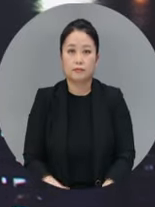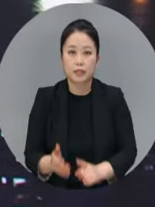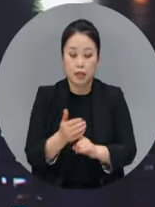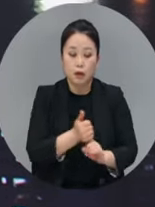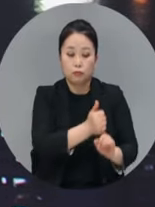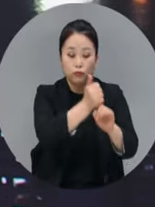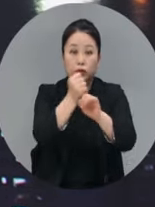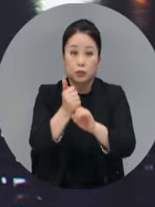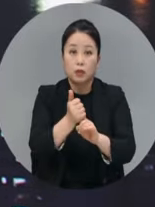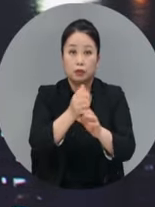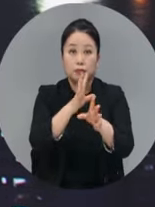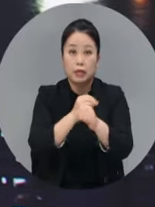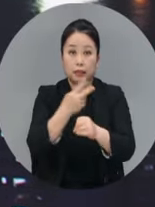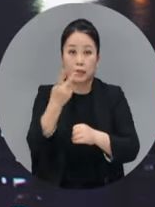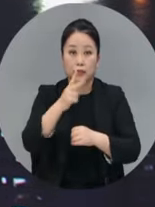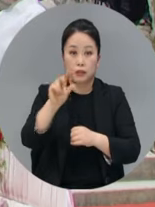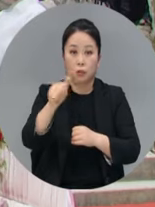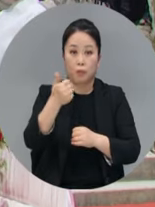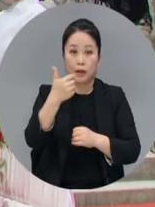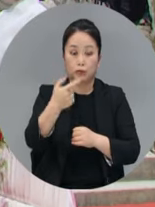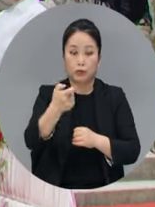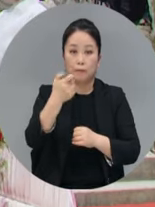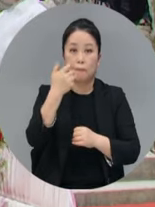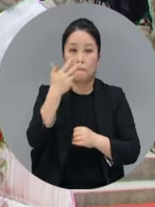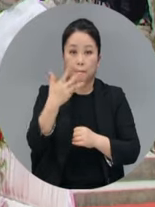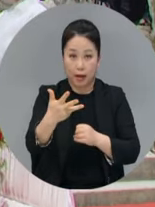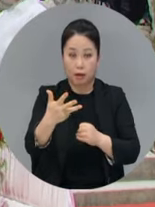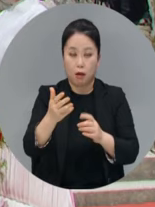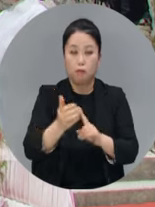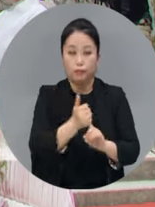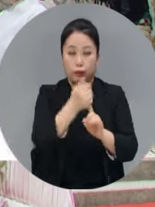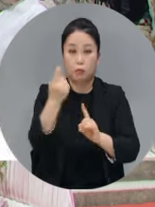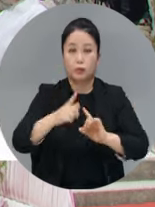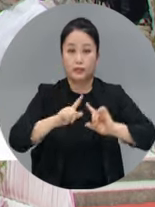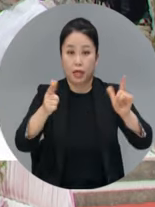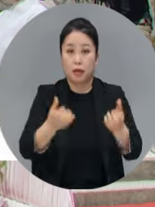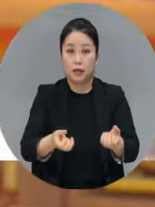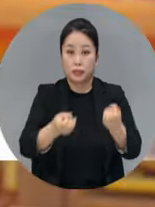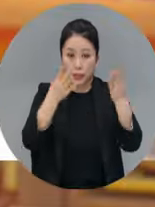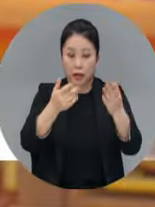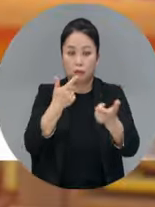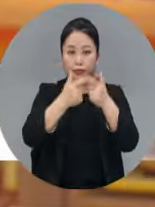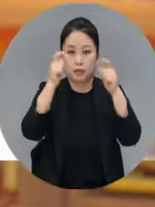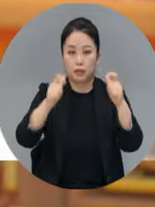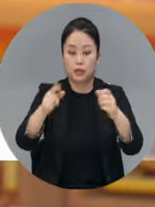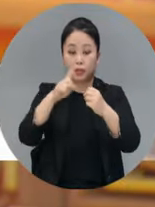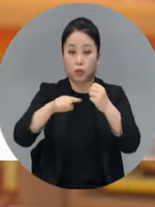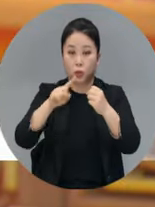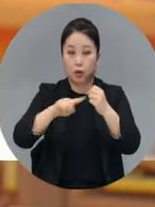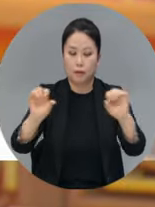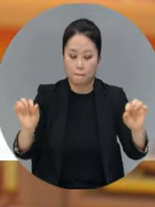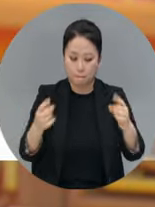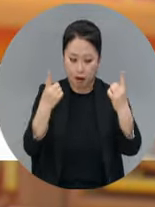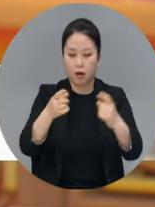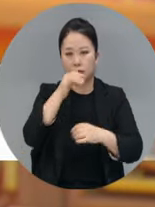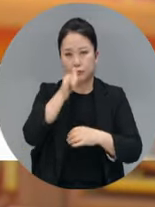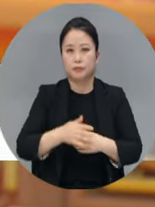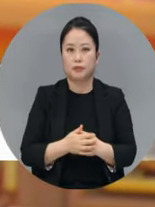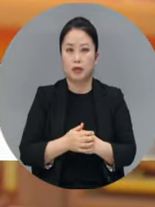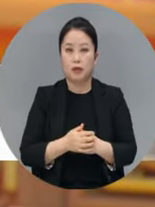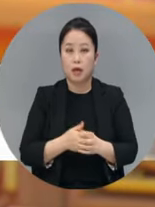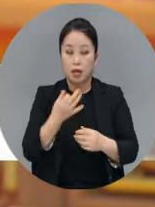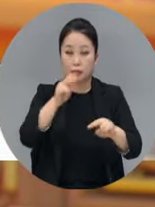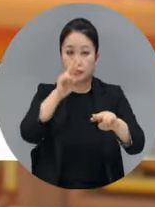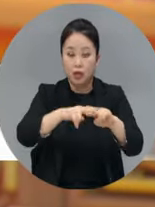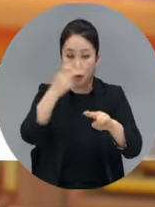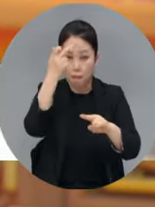불기 2568년 부천에 모신 날 봉축 행사가 부산 지역 사찰에서 일제히 진행됐습니다.